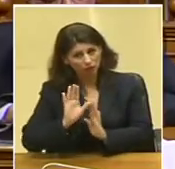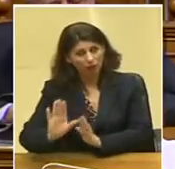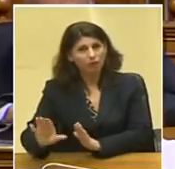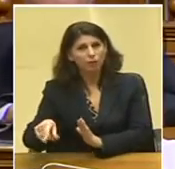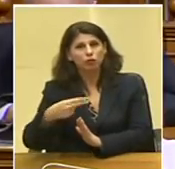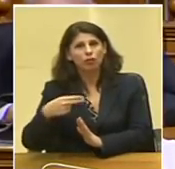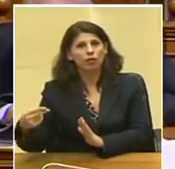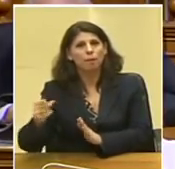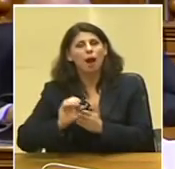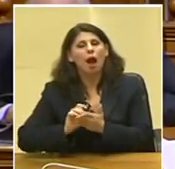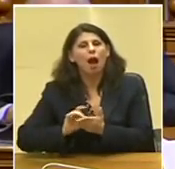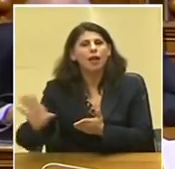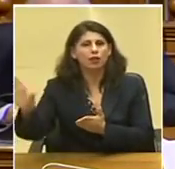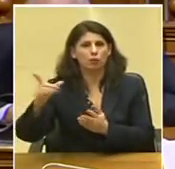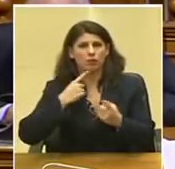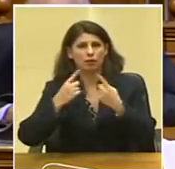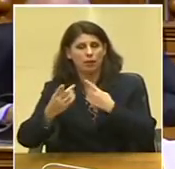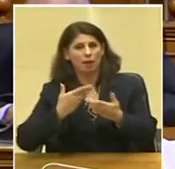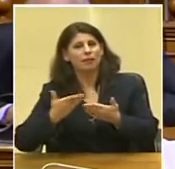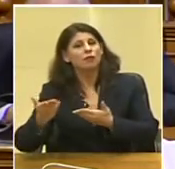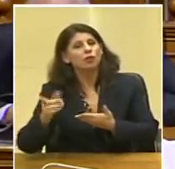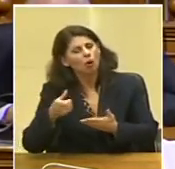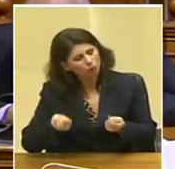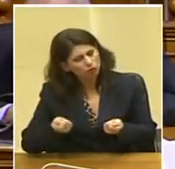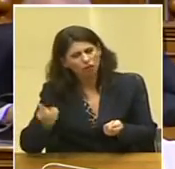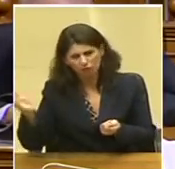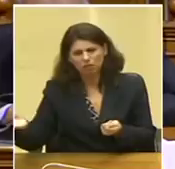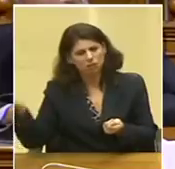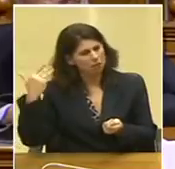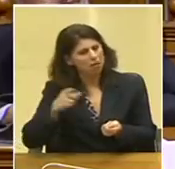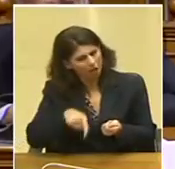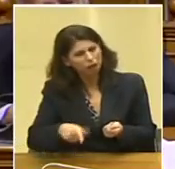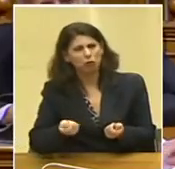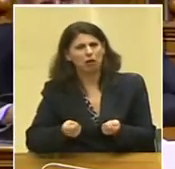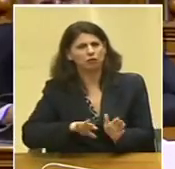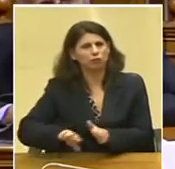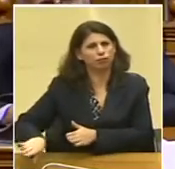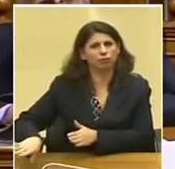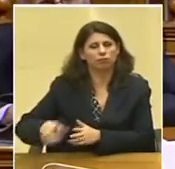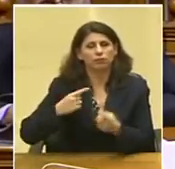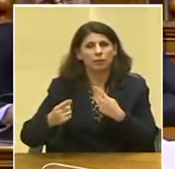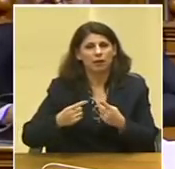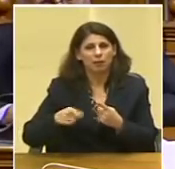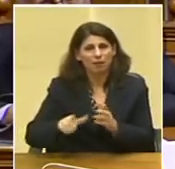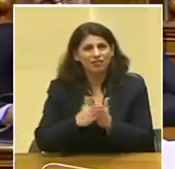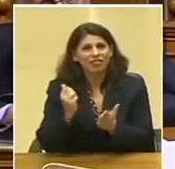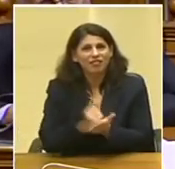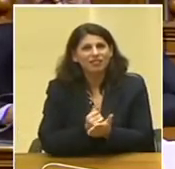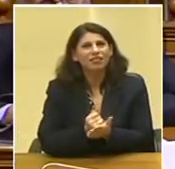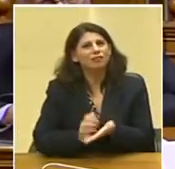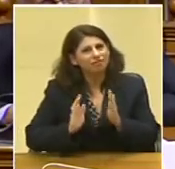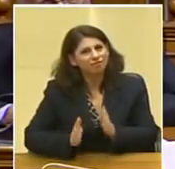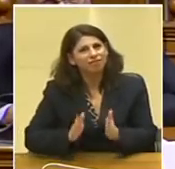ζήτημα εκτός διαπραγματεύσεων, όπως κάνατε εσείς στο παρελθόν? Απλά αυτά τα διαβατήρια θα συνέχιζαν